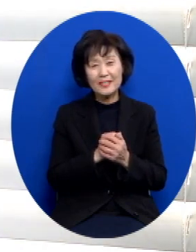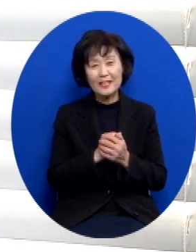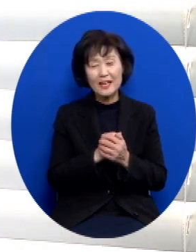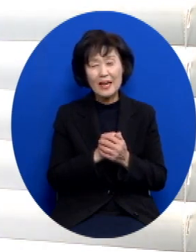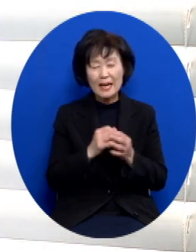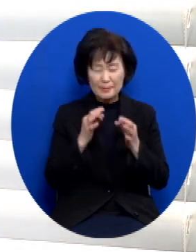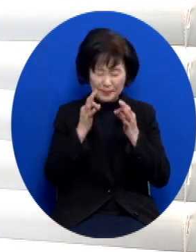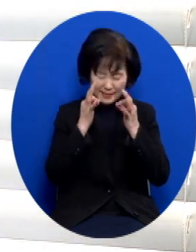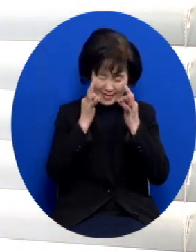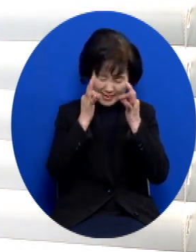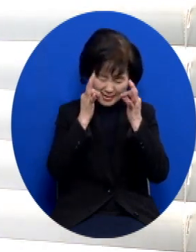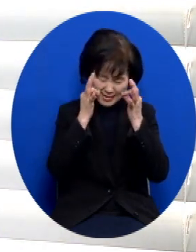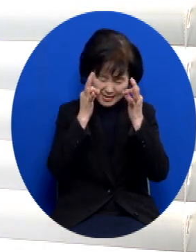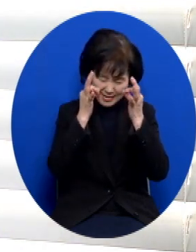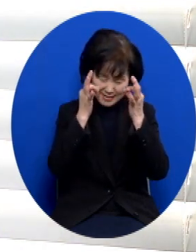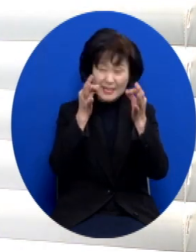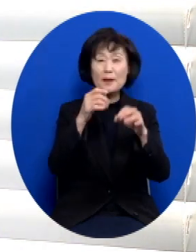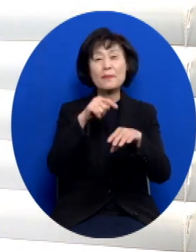절실함이었습니다.